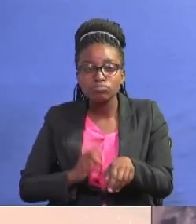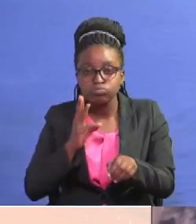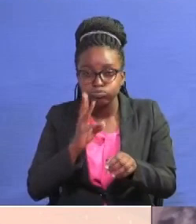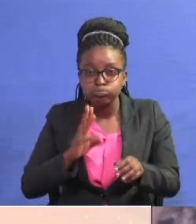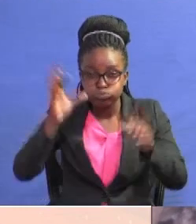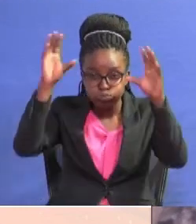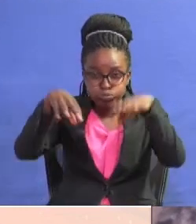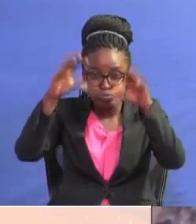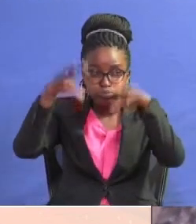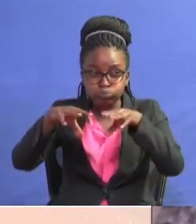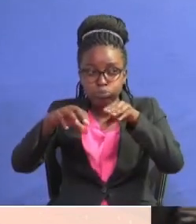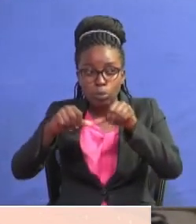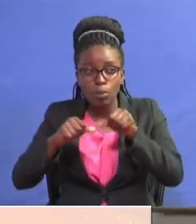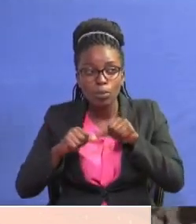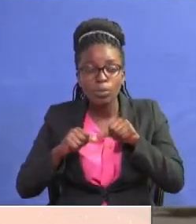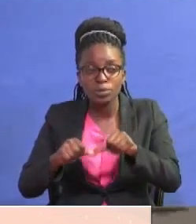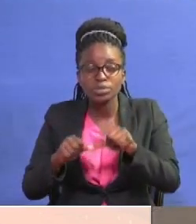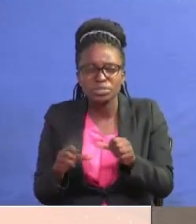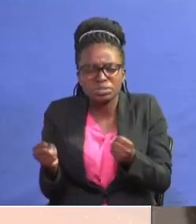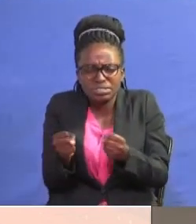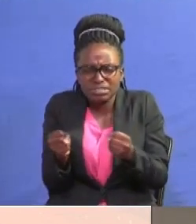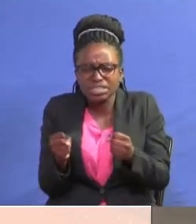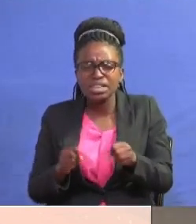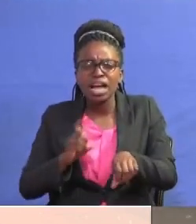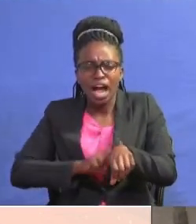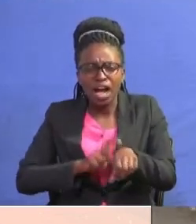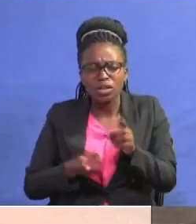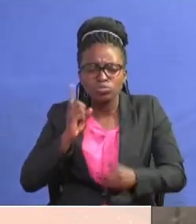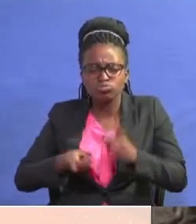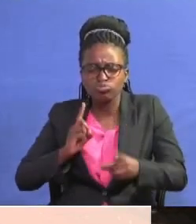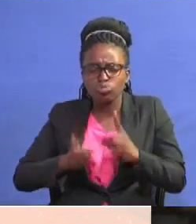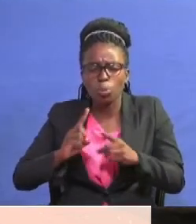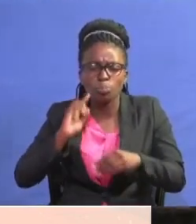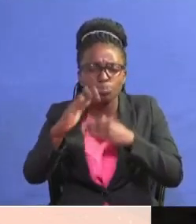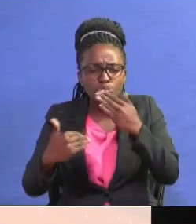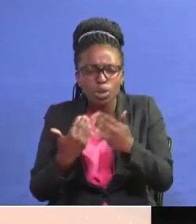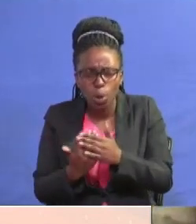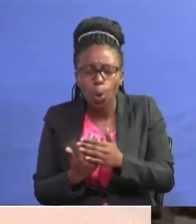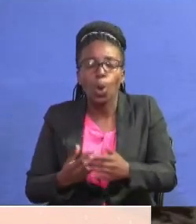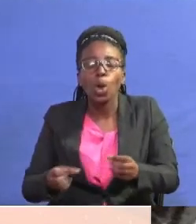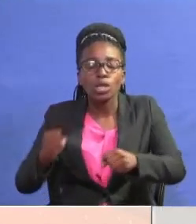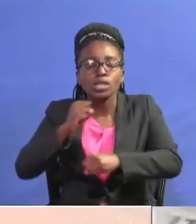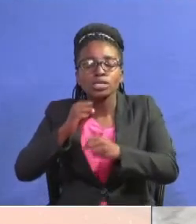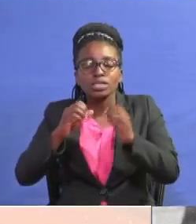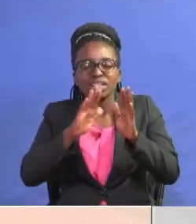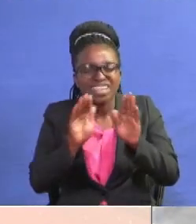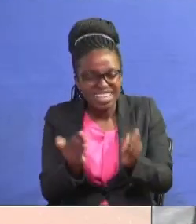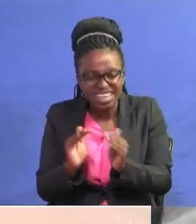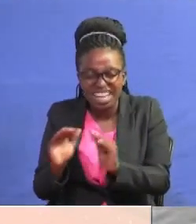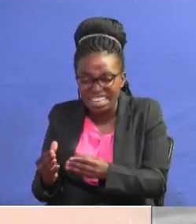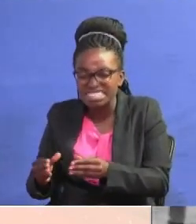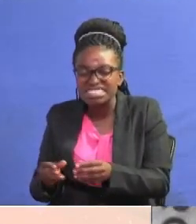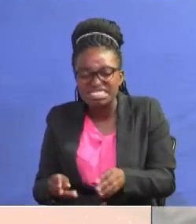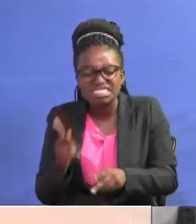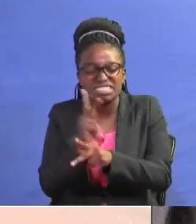na baridi. Wakimbizi hao wamekuwa wakitumia madarasa pamoja na viwanja vya shule kama stara,